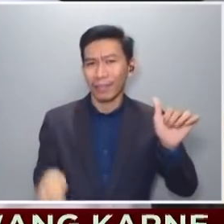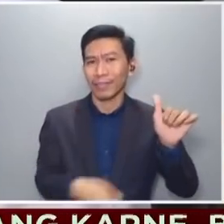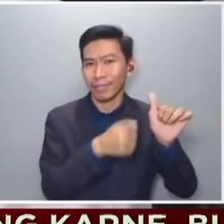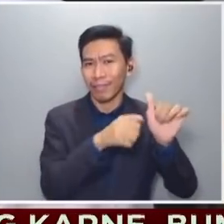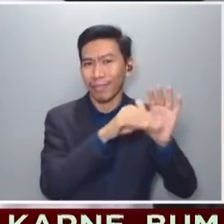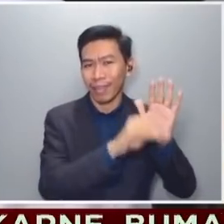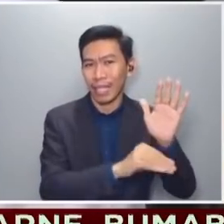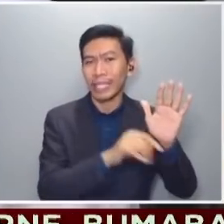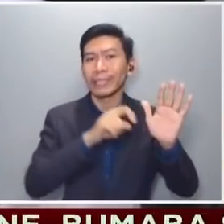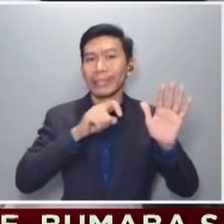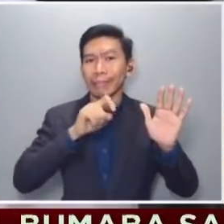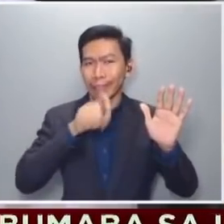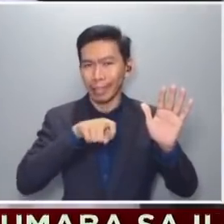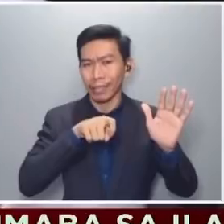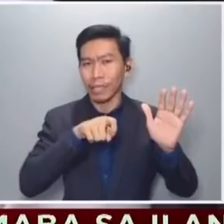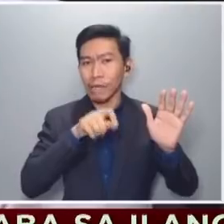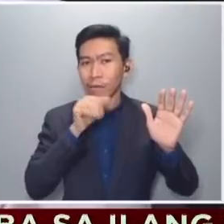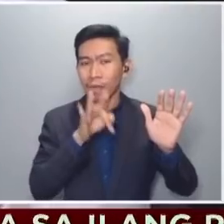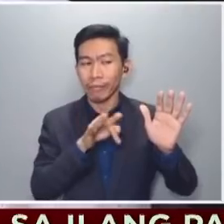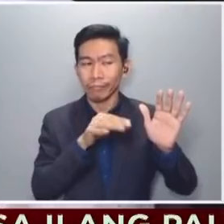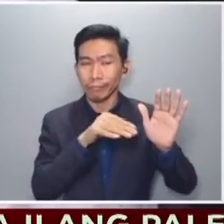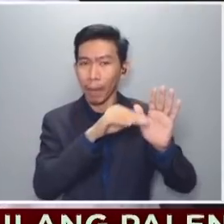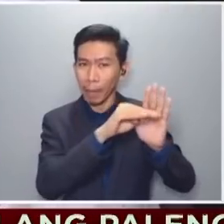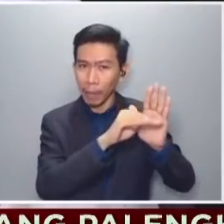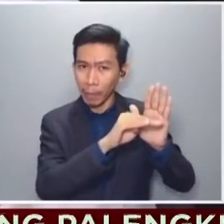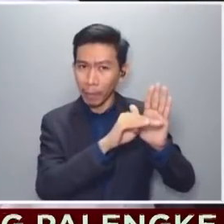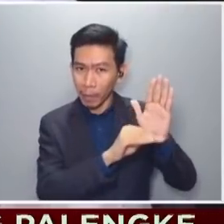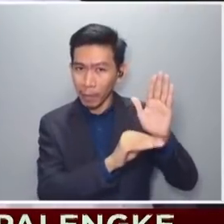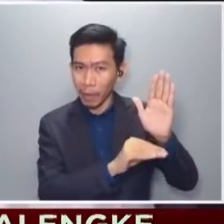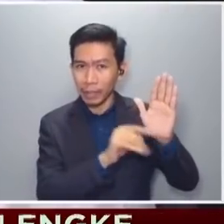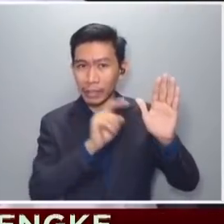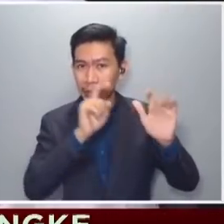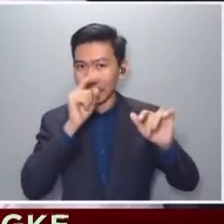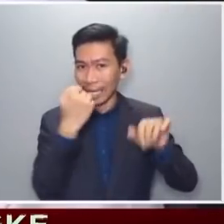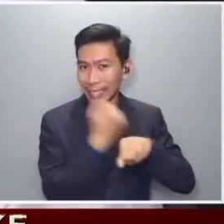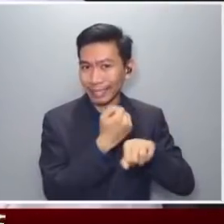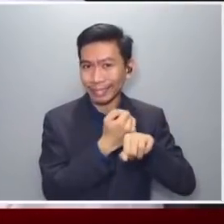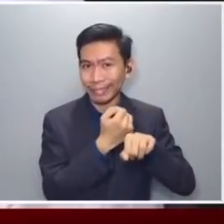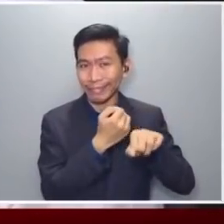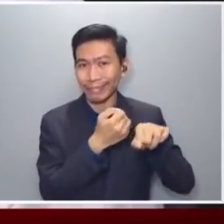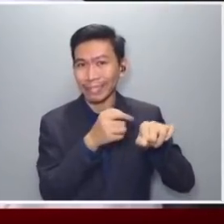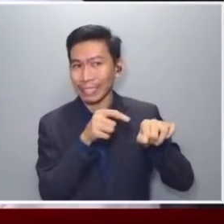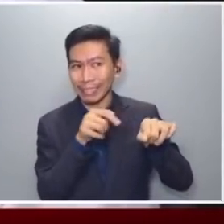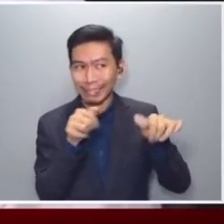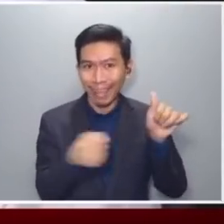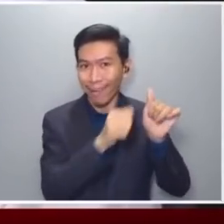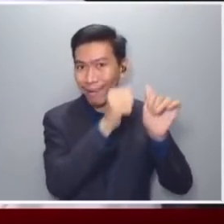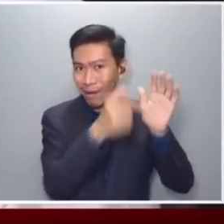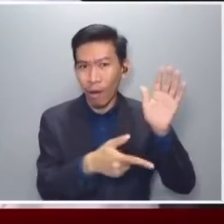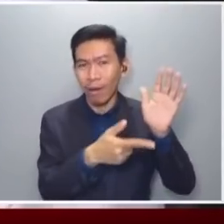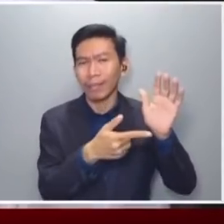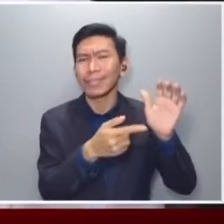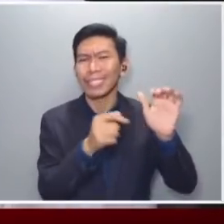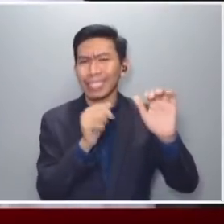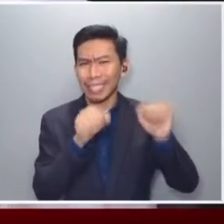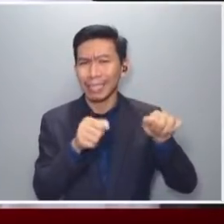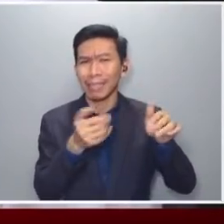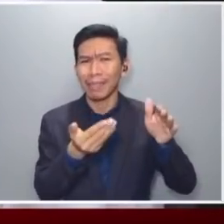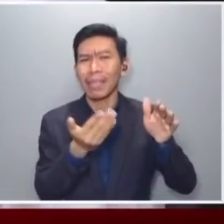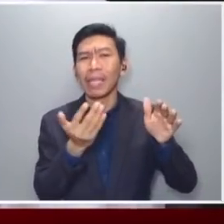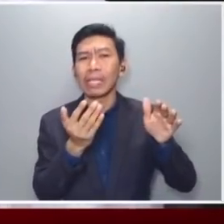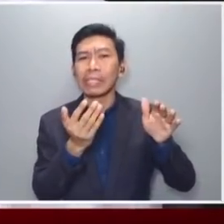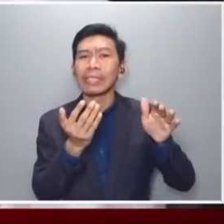dapat, kung hindi man masundan yun na to the letter, at least, di ba, huwag kang masyadong lumayo